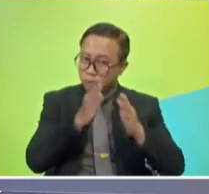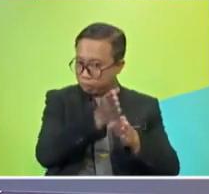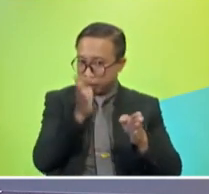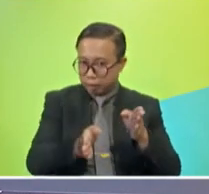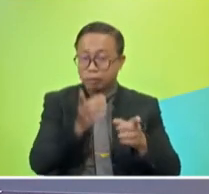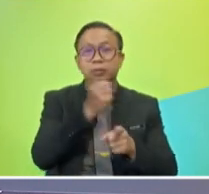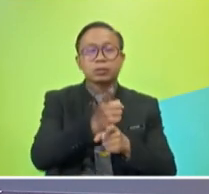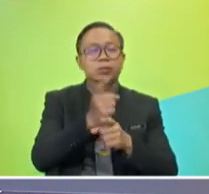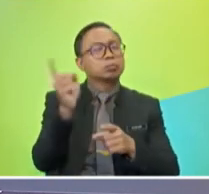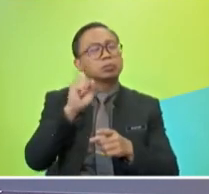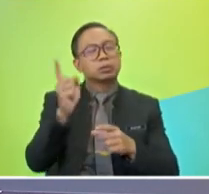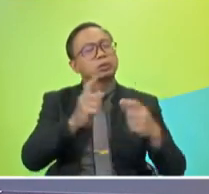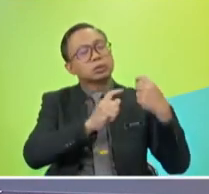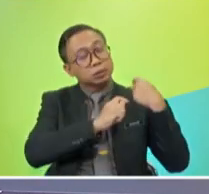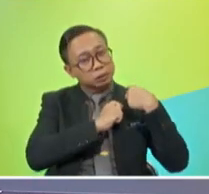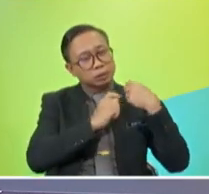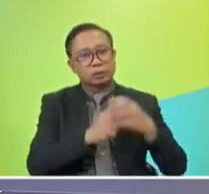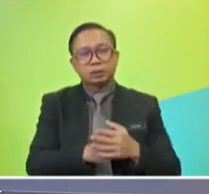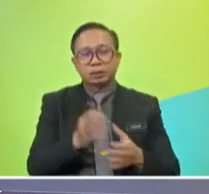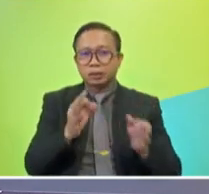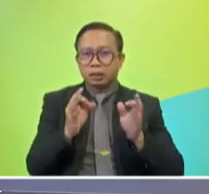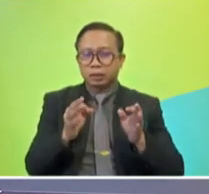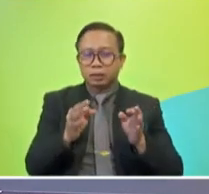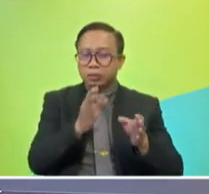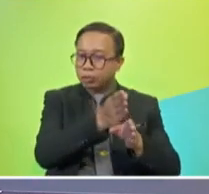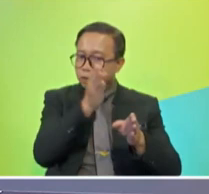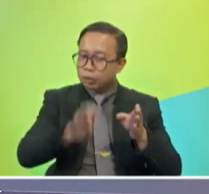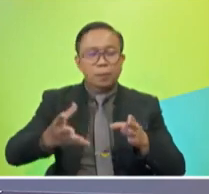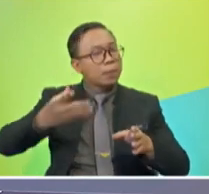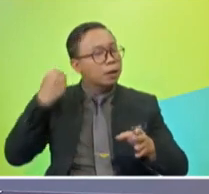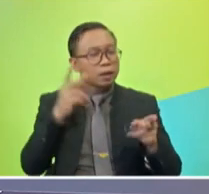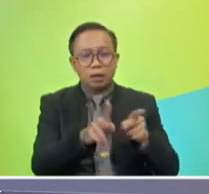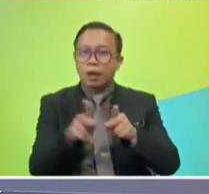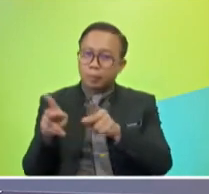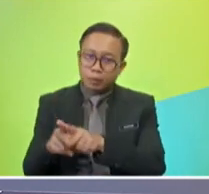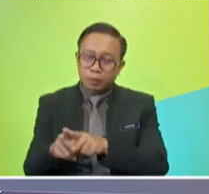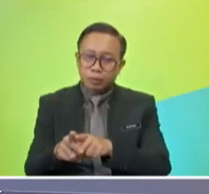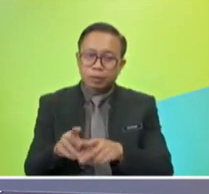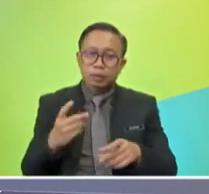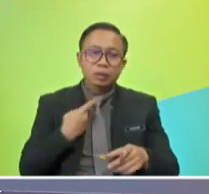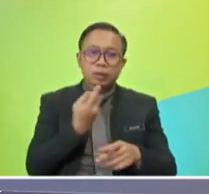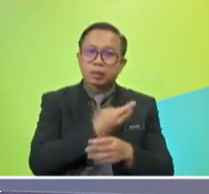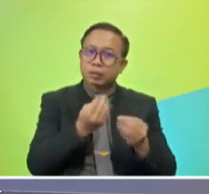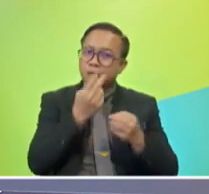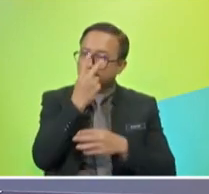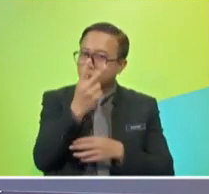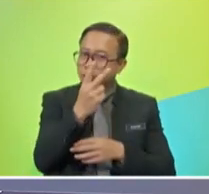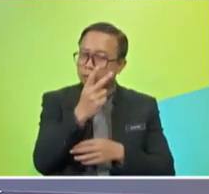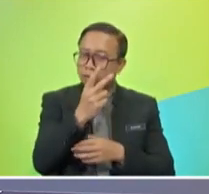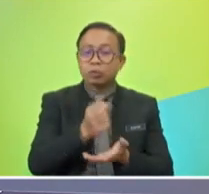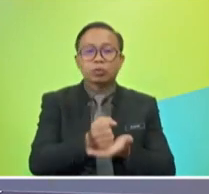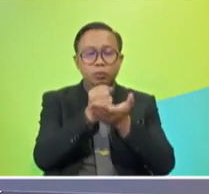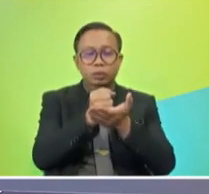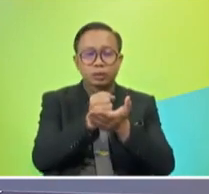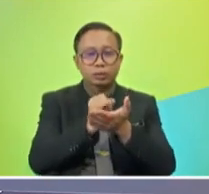tanggung jawabnya apa mungkin kalau Jiraiya itu balik ke kampung kan dia minta tolong untuk rumah saya jadi